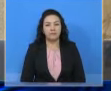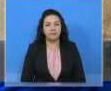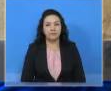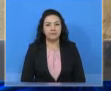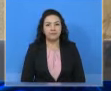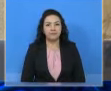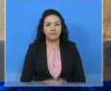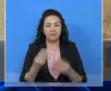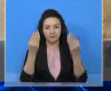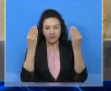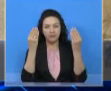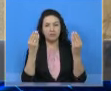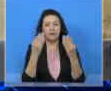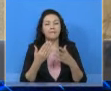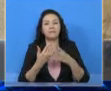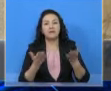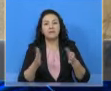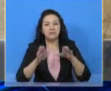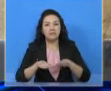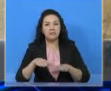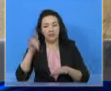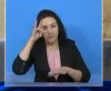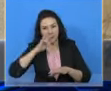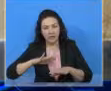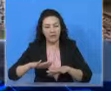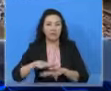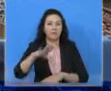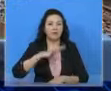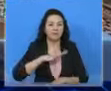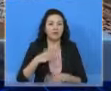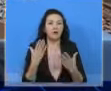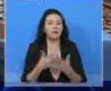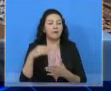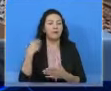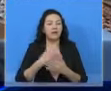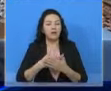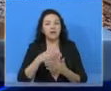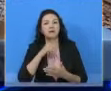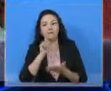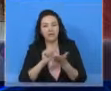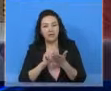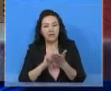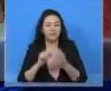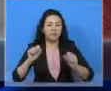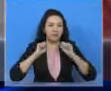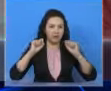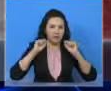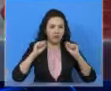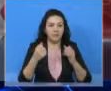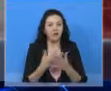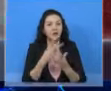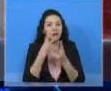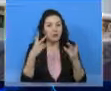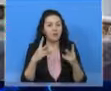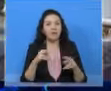по святым местам. Южного Казахстана были. Кроме того, активные пенсионеры на «ты» с физической культурой и спортом. Глядя на